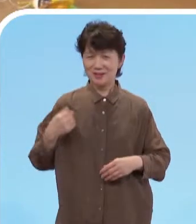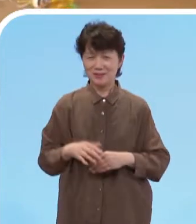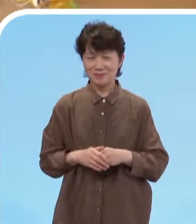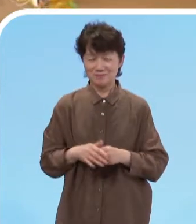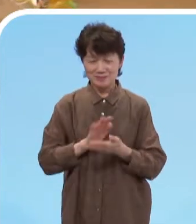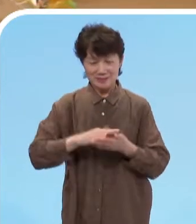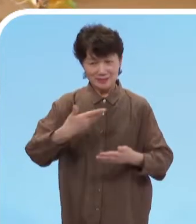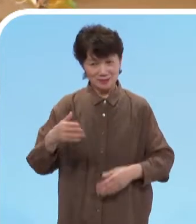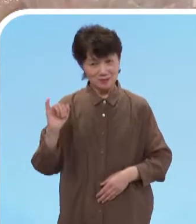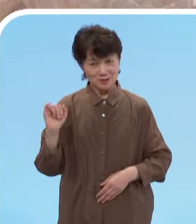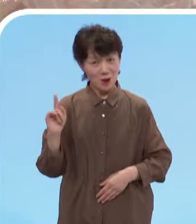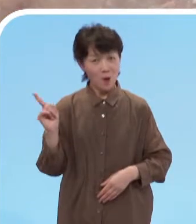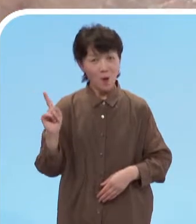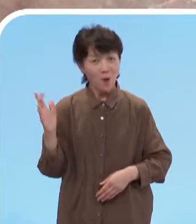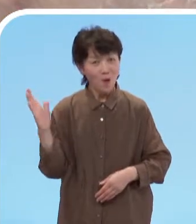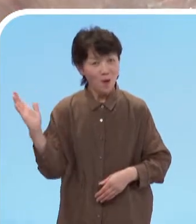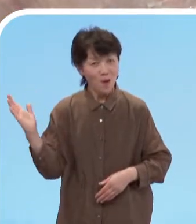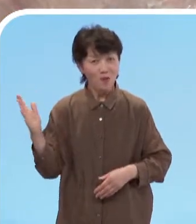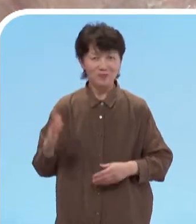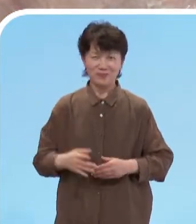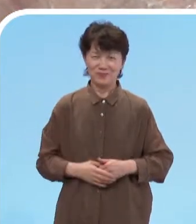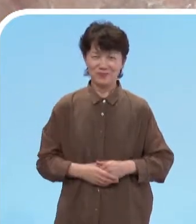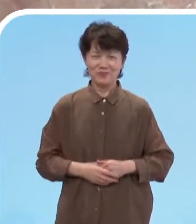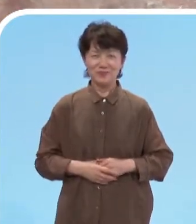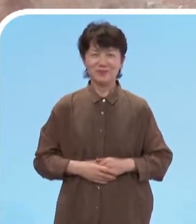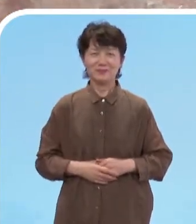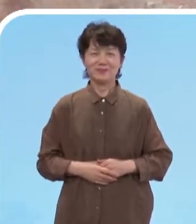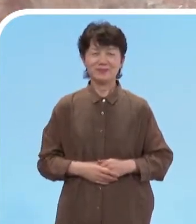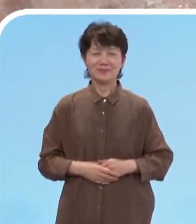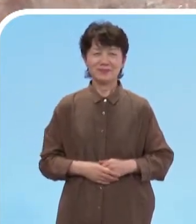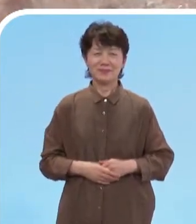さて清水さんはどんなアレンジを？